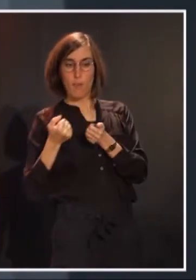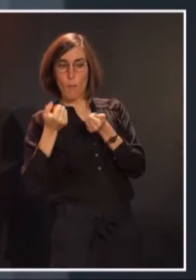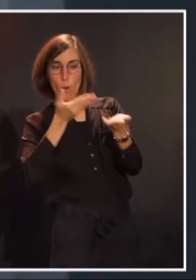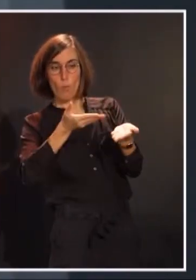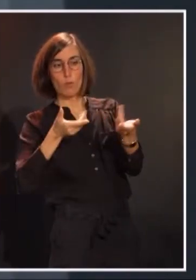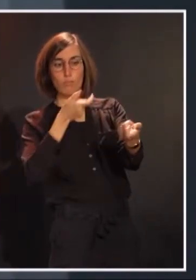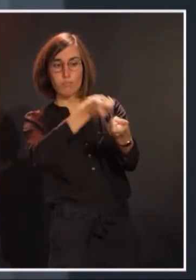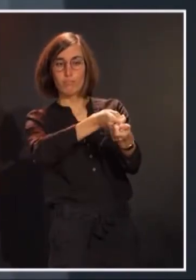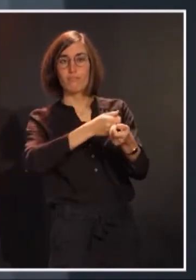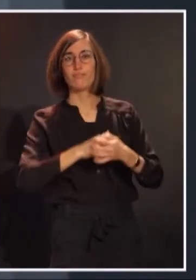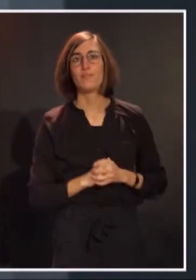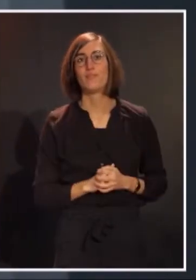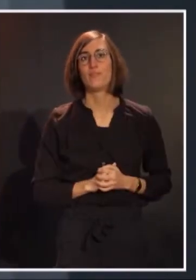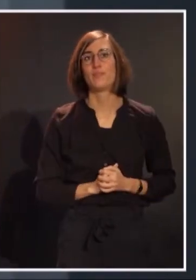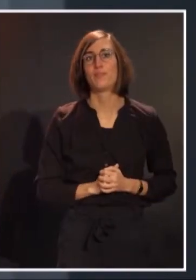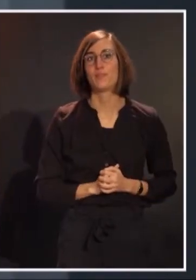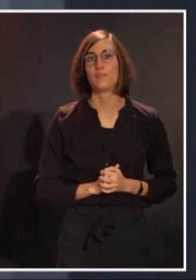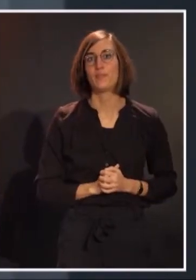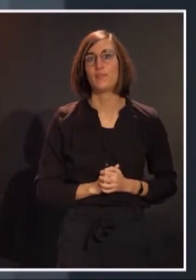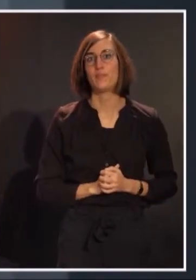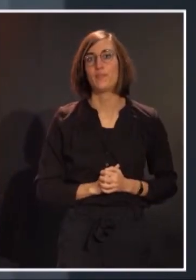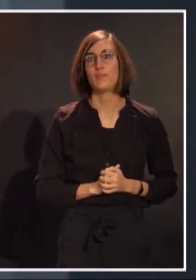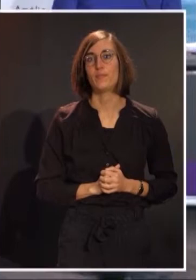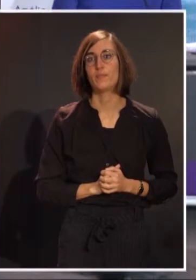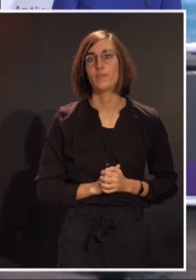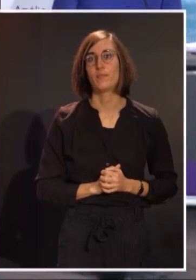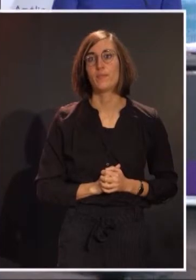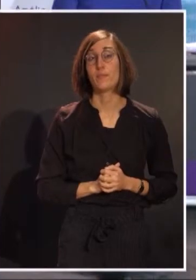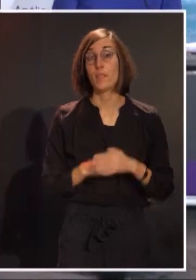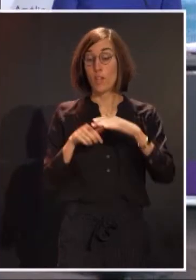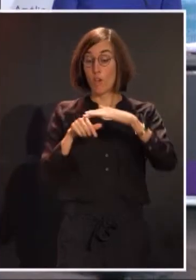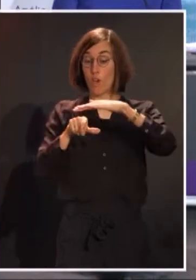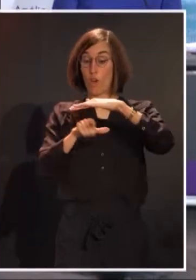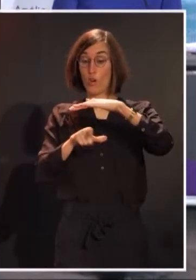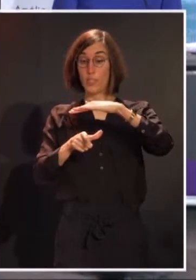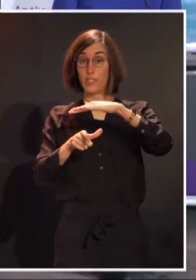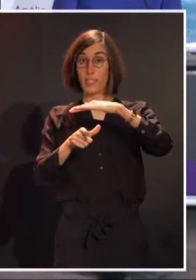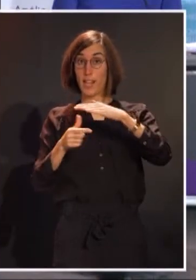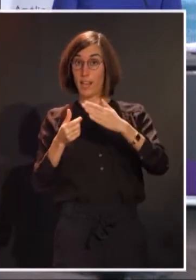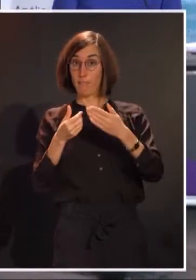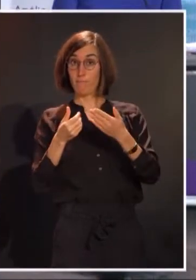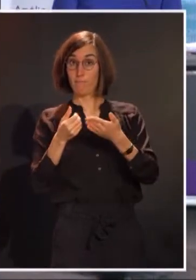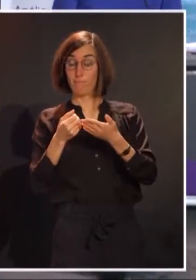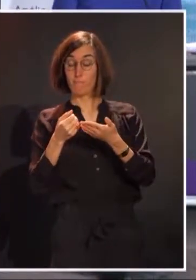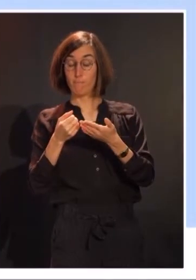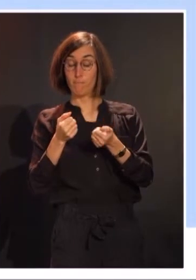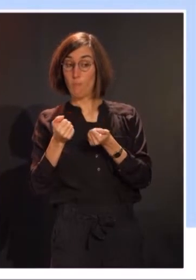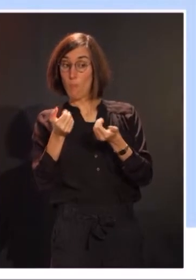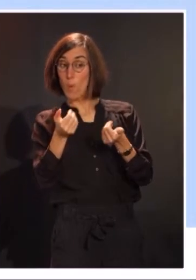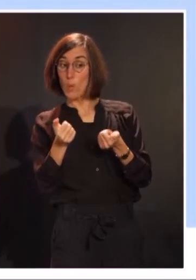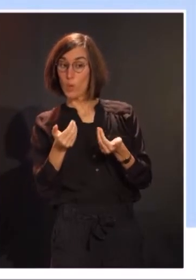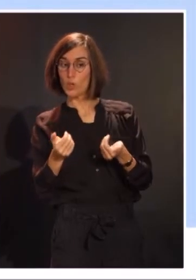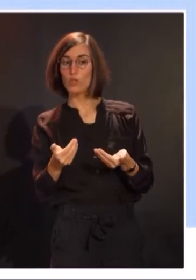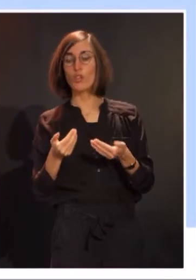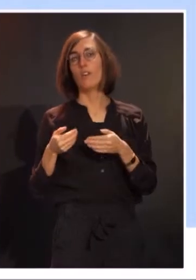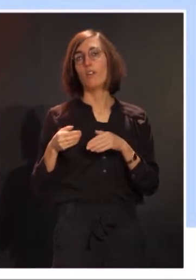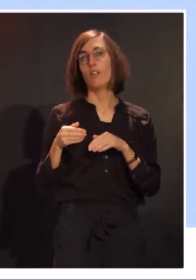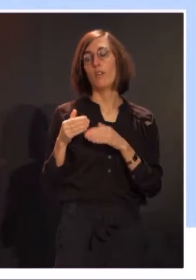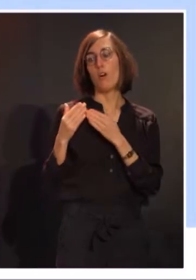Ensuite, on passe sur les essais de logiciels. On retrouve pas mal de logiciels qui ont déjà été cités